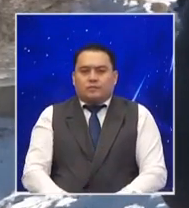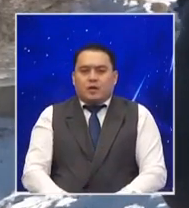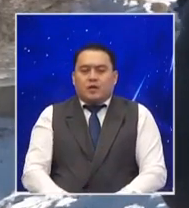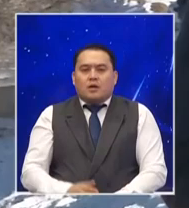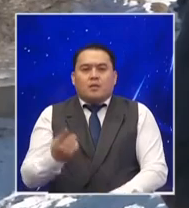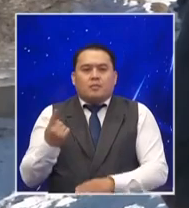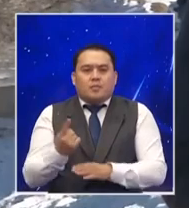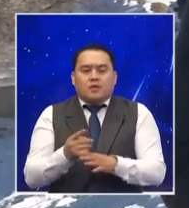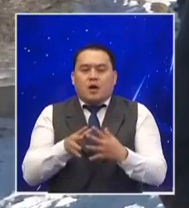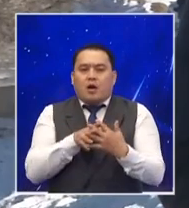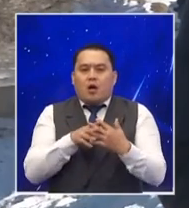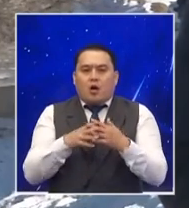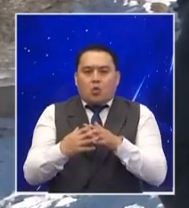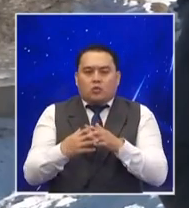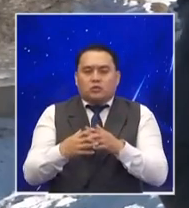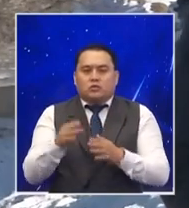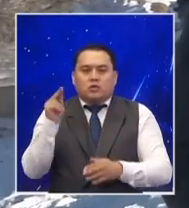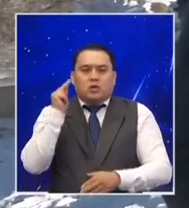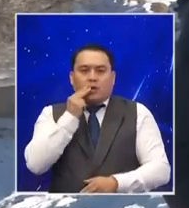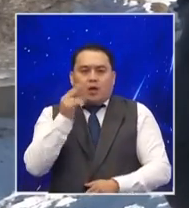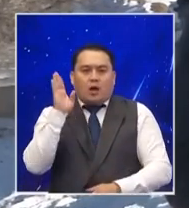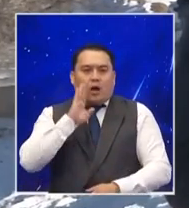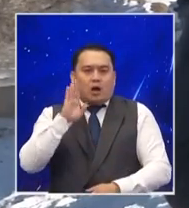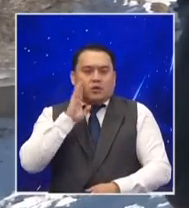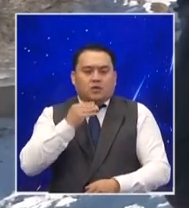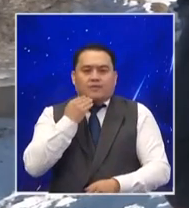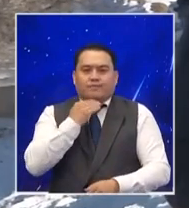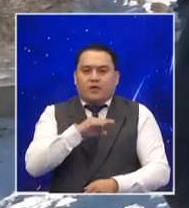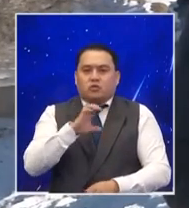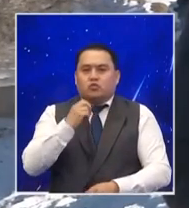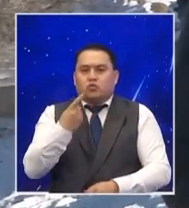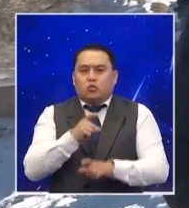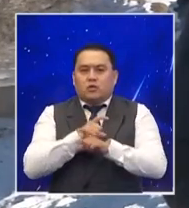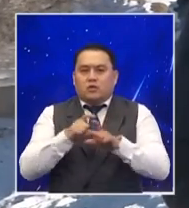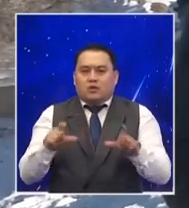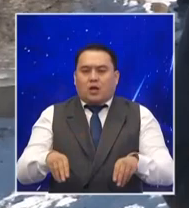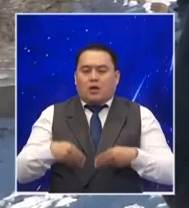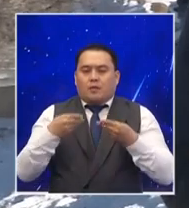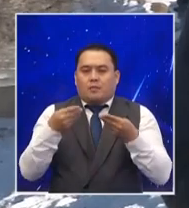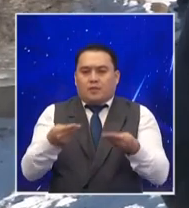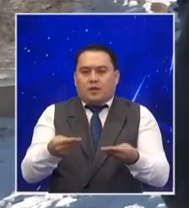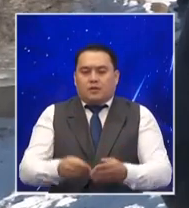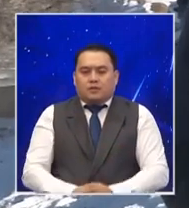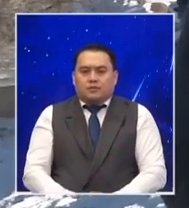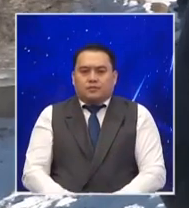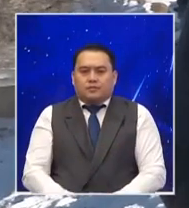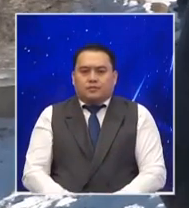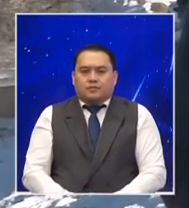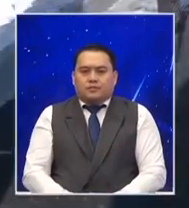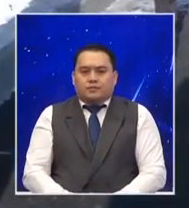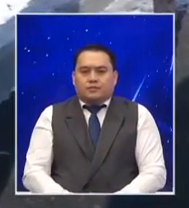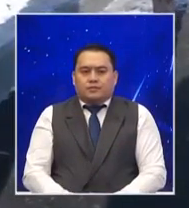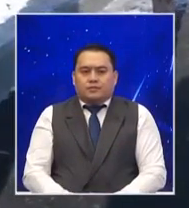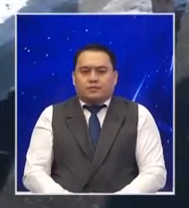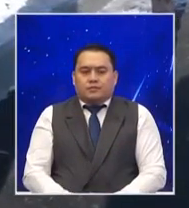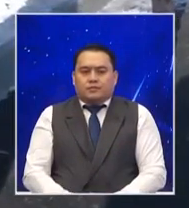бірқанша елді мекенде сапалы ауыз су беріліп, тағы бірқанша әлеуметтік нысан ел игілігі үшін есік ашты.